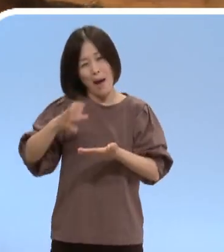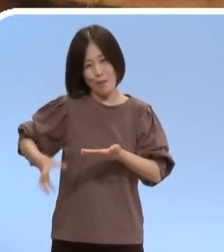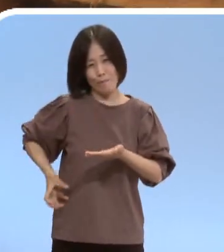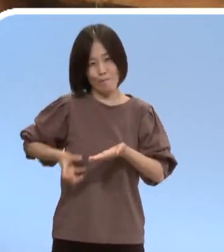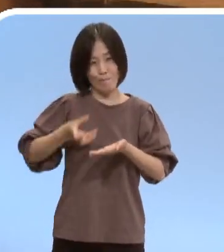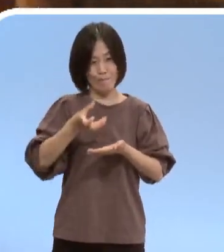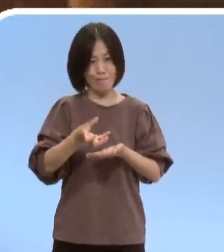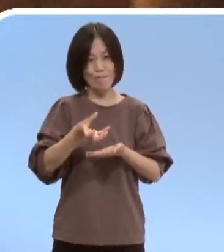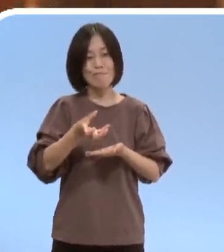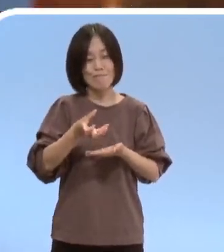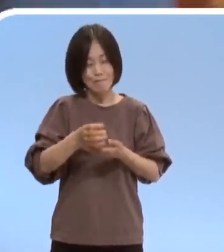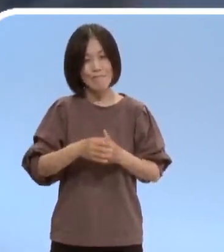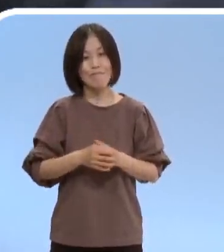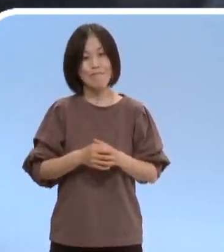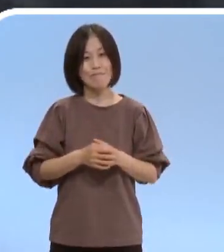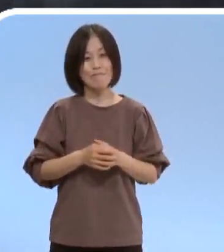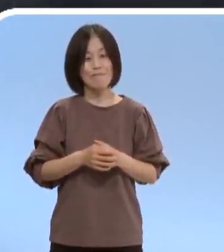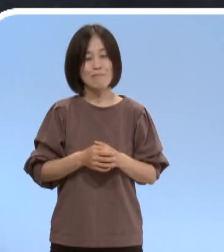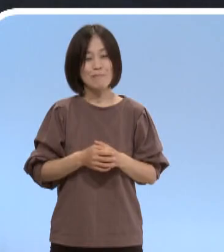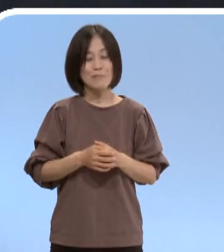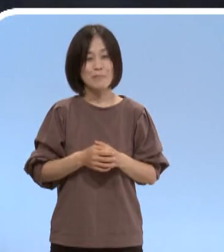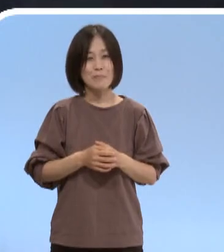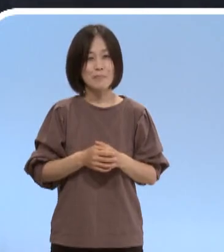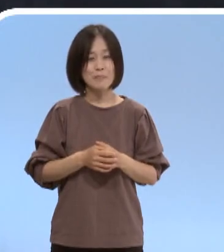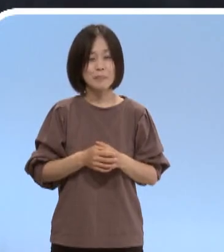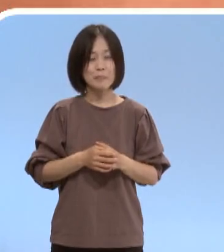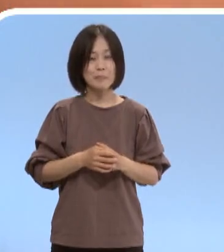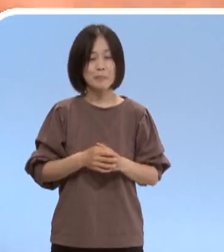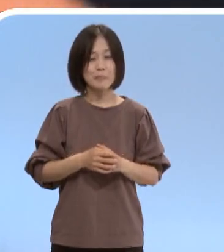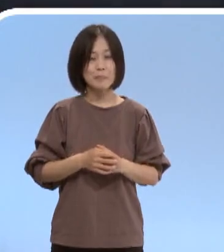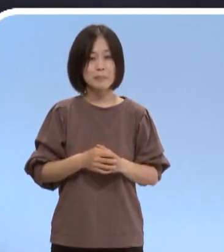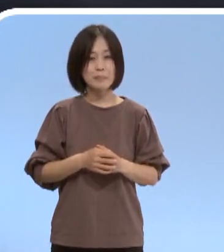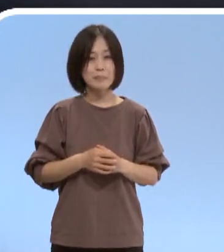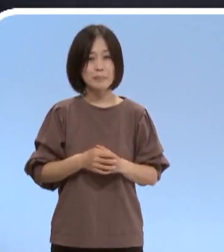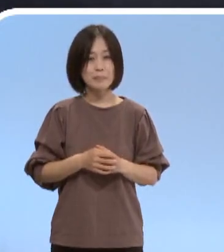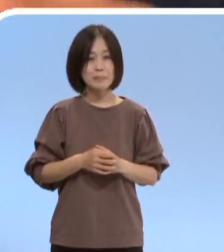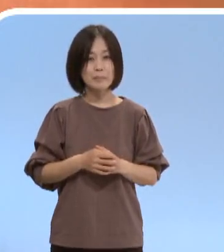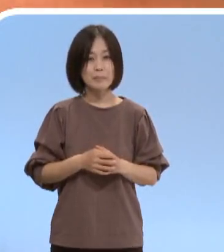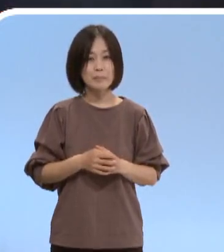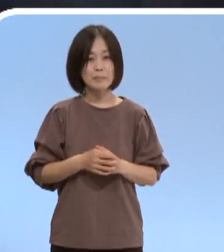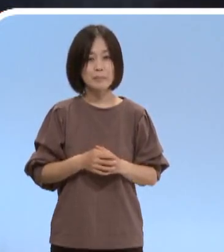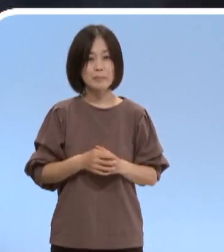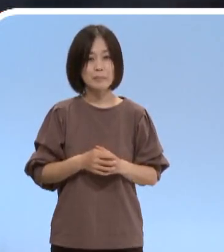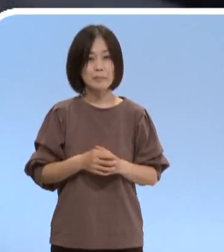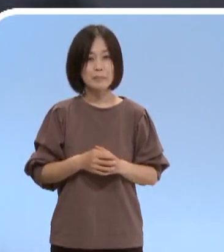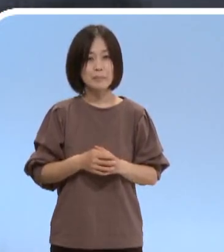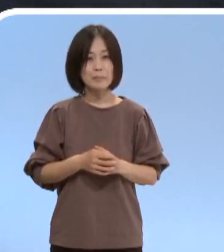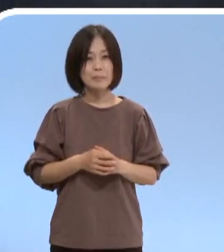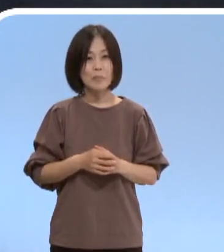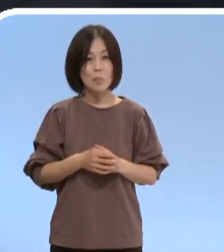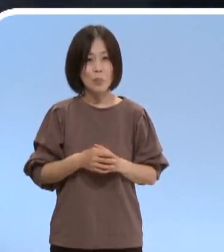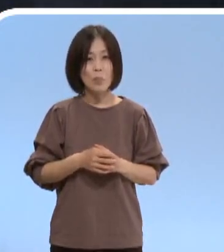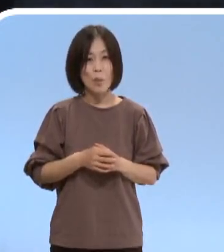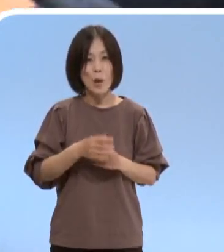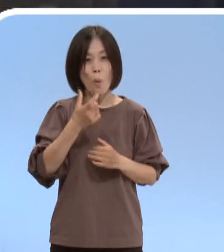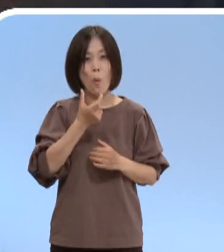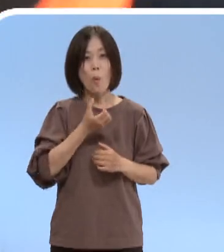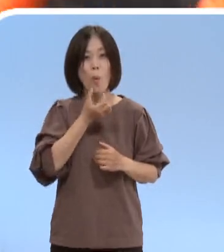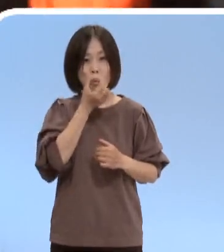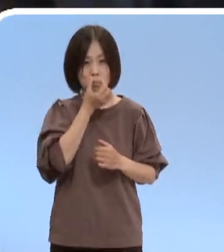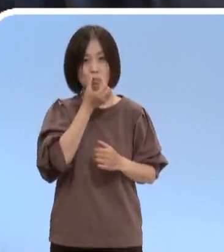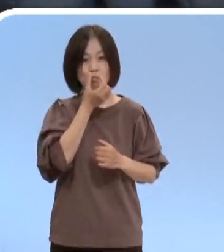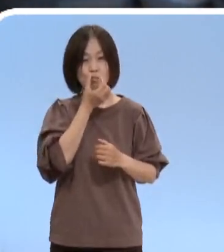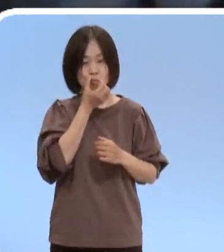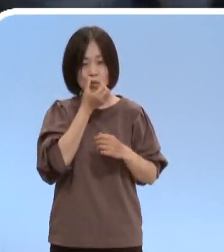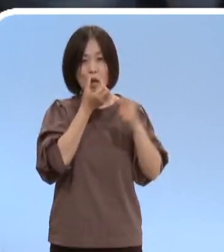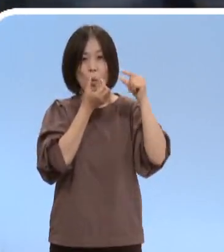たまたま、 今日は たまたま 金の鼻感があるんですけど、 はい、 ここを抜いたら外れるんで、 はい、 これで